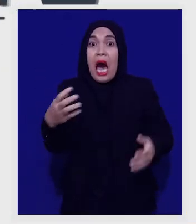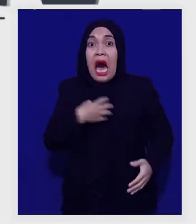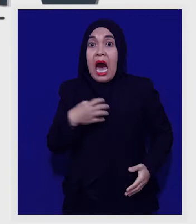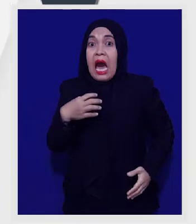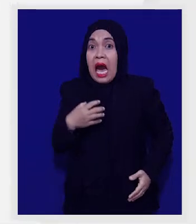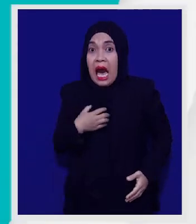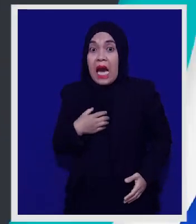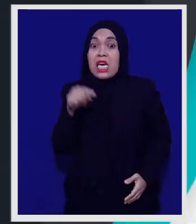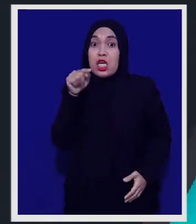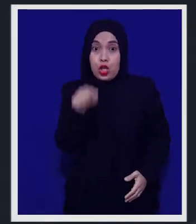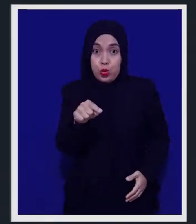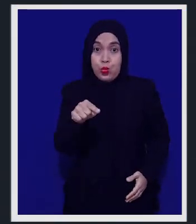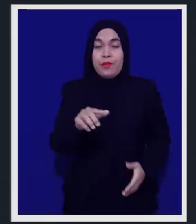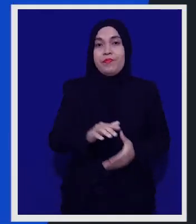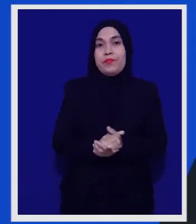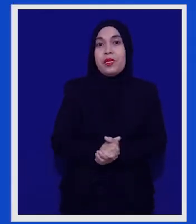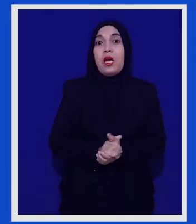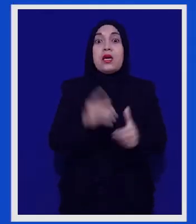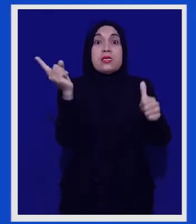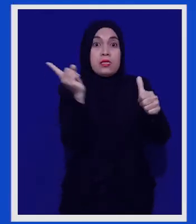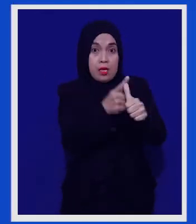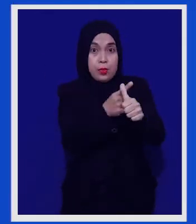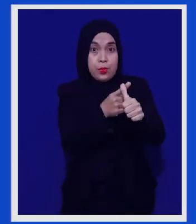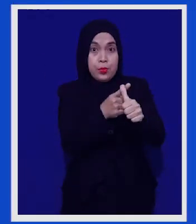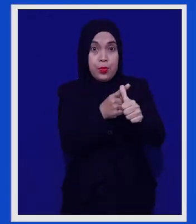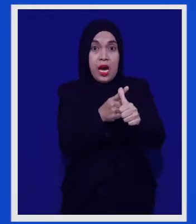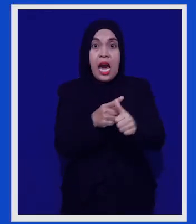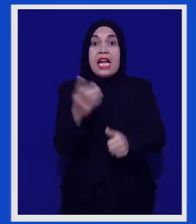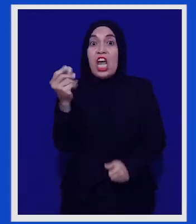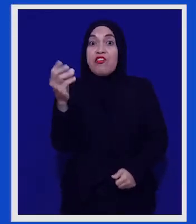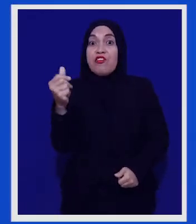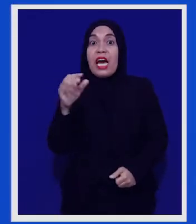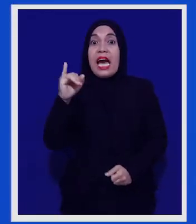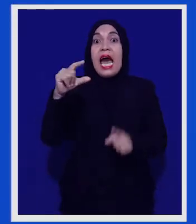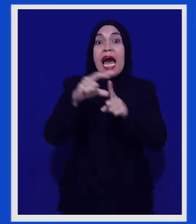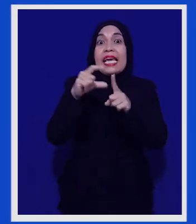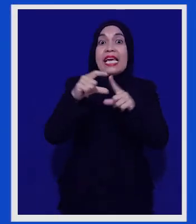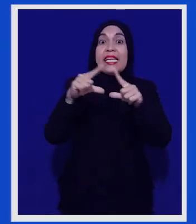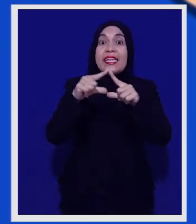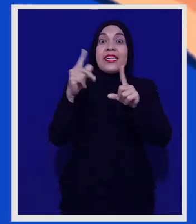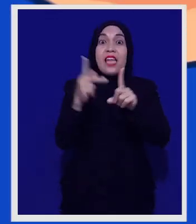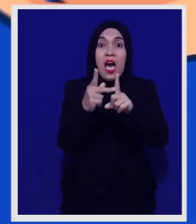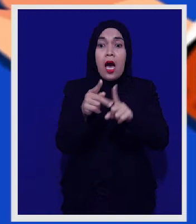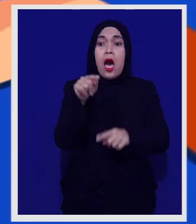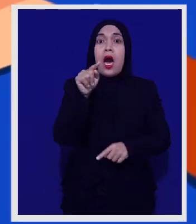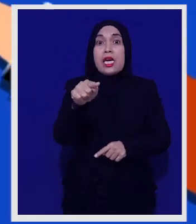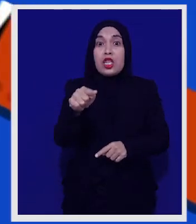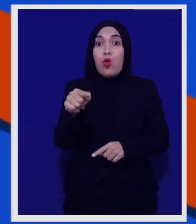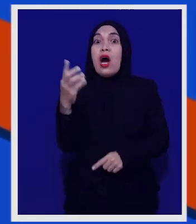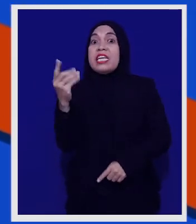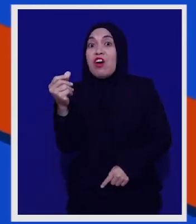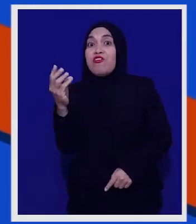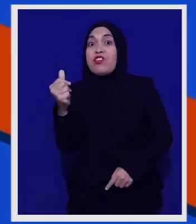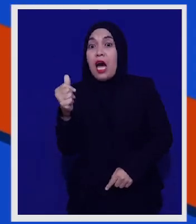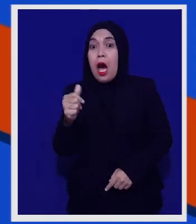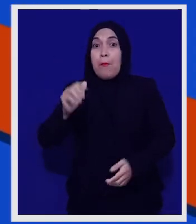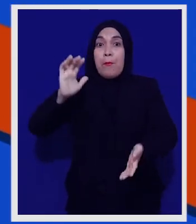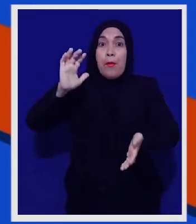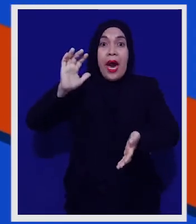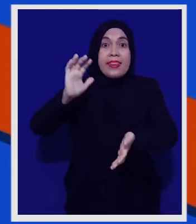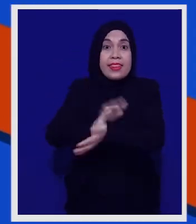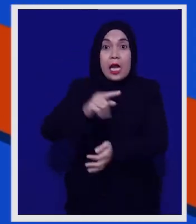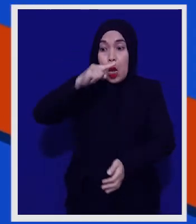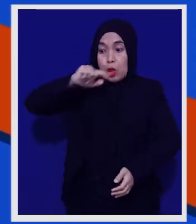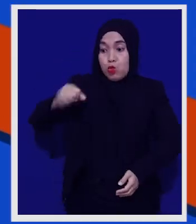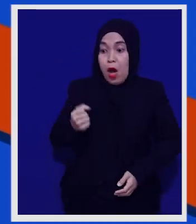Apa saja hak-hak itu? 1. Nafkah iddah adalah nafkah yang diberikan oleh bekas suami